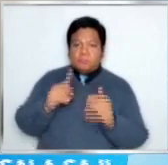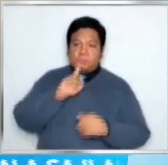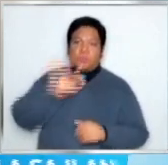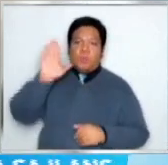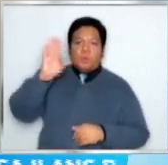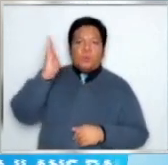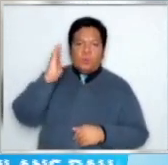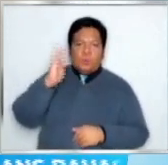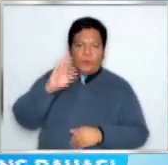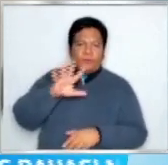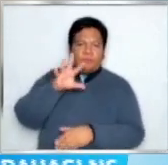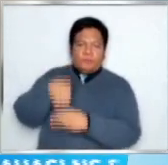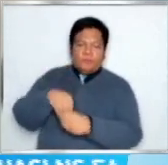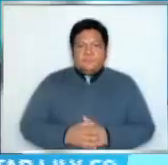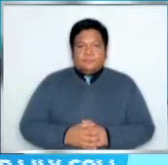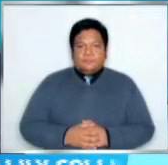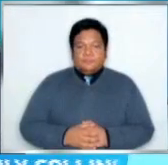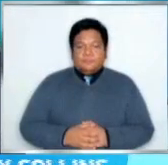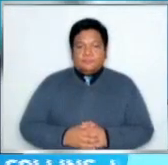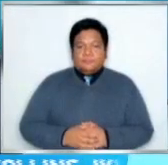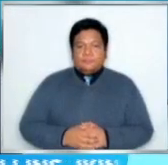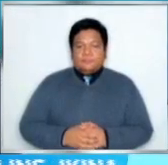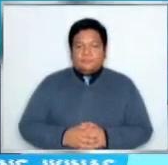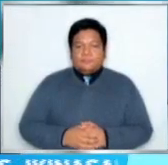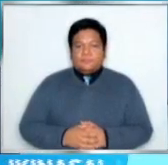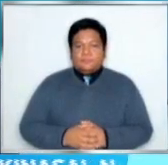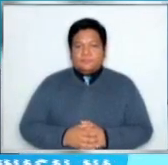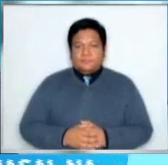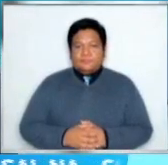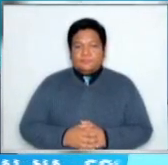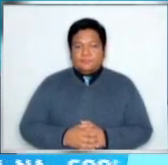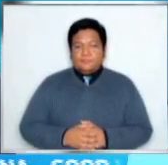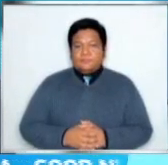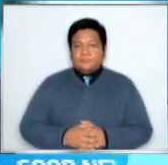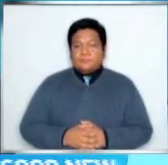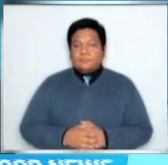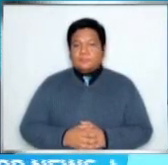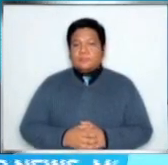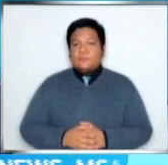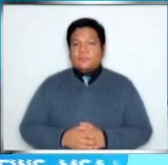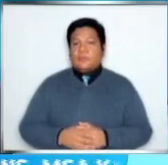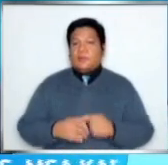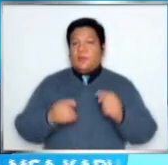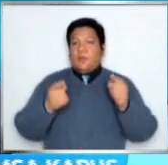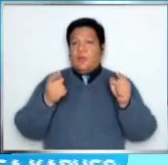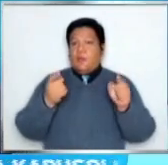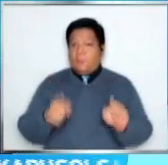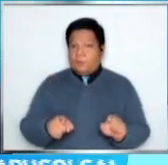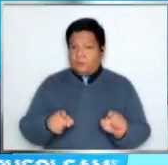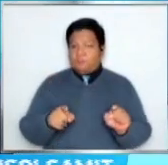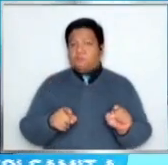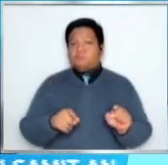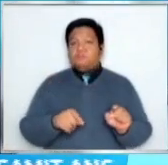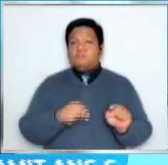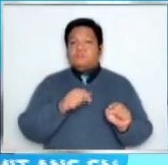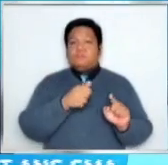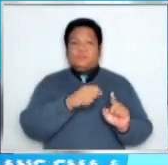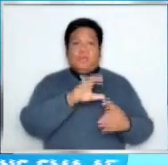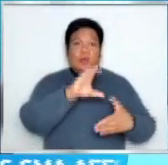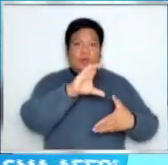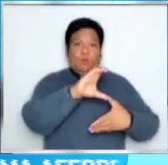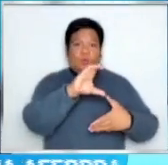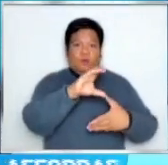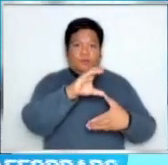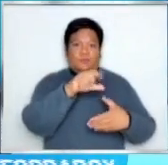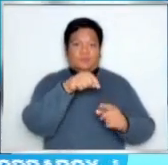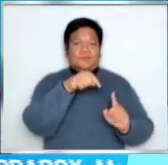sa susunod na pagdinig. Ninaakaw ang cellphone na gamit sa live online selling ng isang seller sa Caloocan. Yan at iba